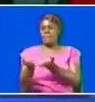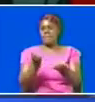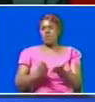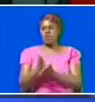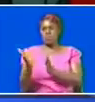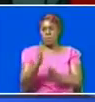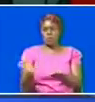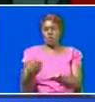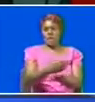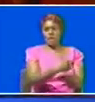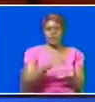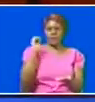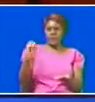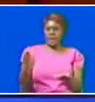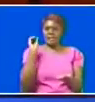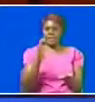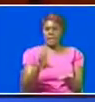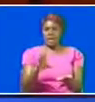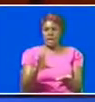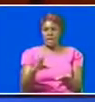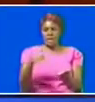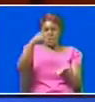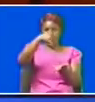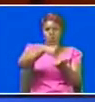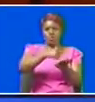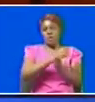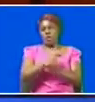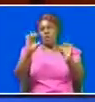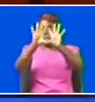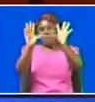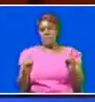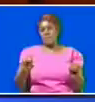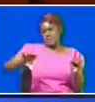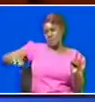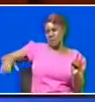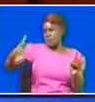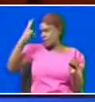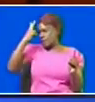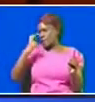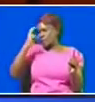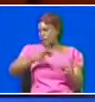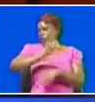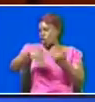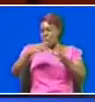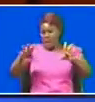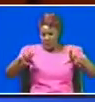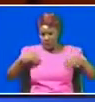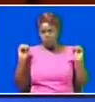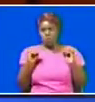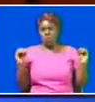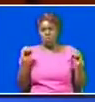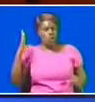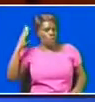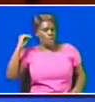mpango ukusanyaji taka ambao haukuwa umeorodheshwa kwenye bajeti ya kaunti. Washukiwa wote wamekana madai hayo. Kesi